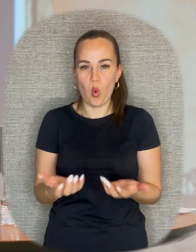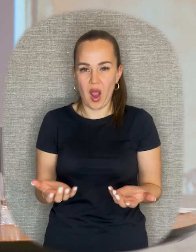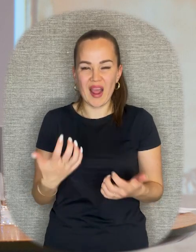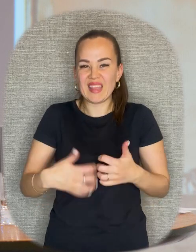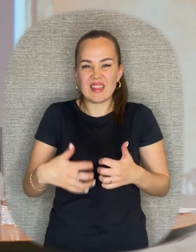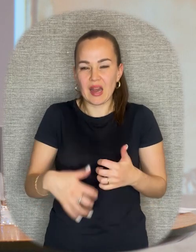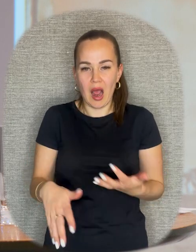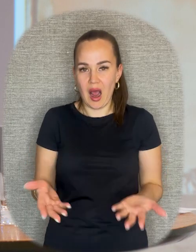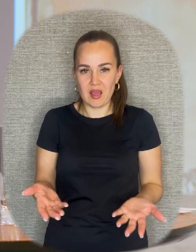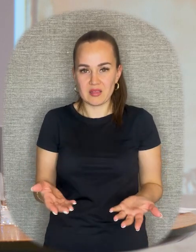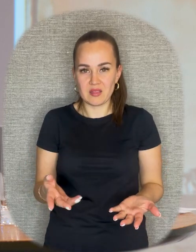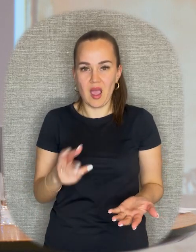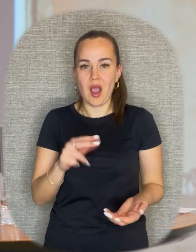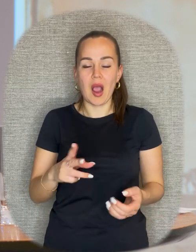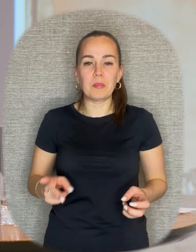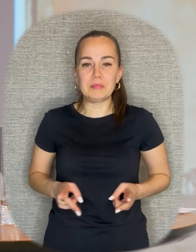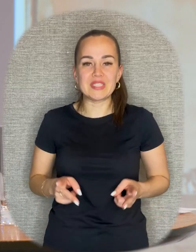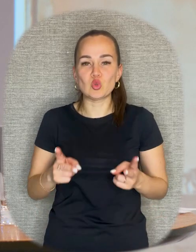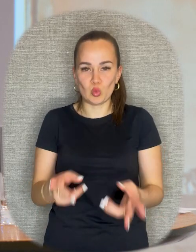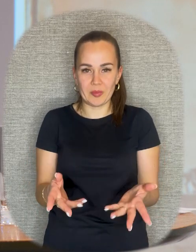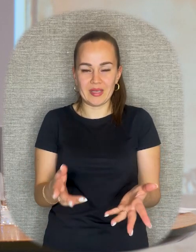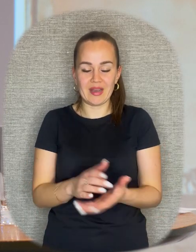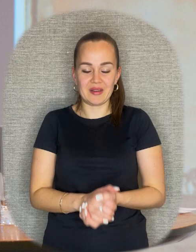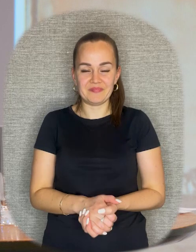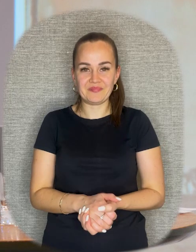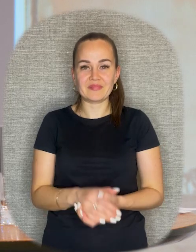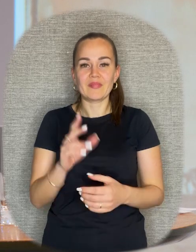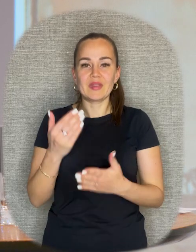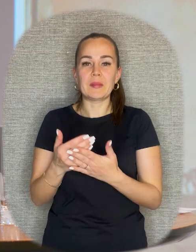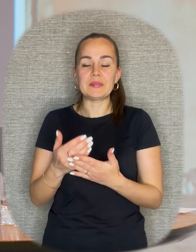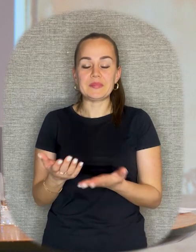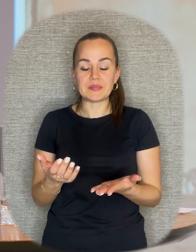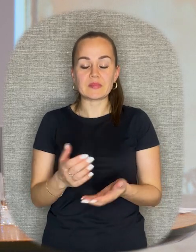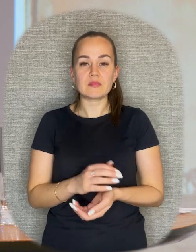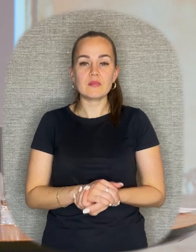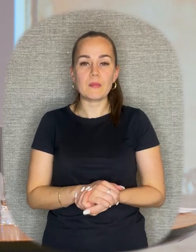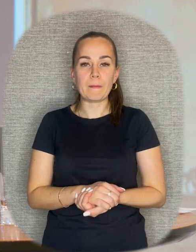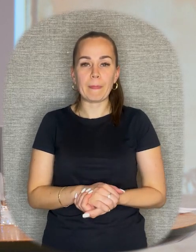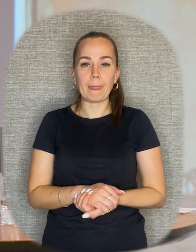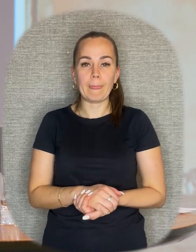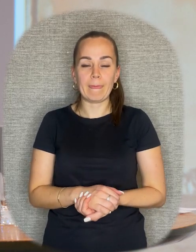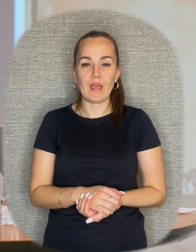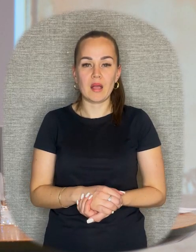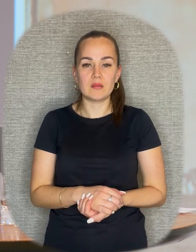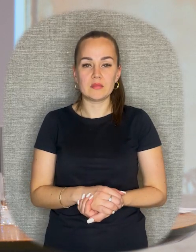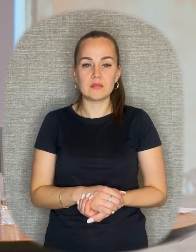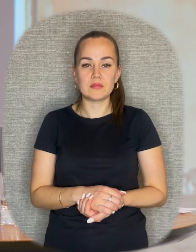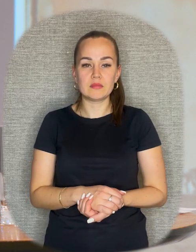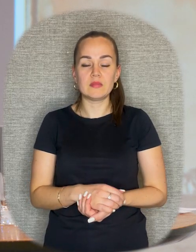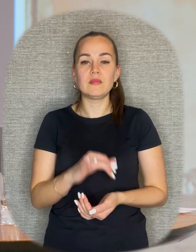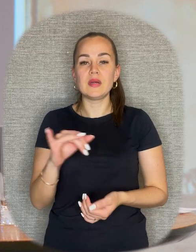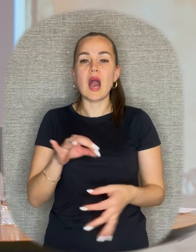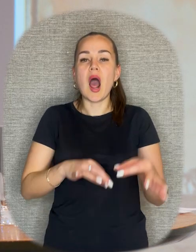чепуха подобная собирательно типу преступника ламбро получаемого путём фотографирования на одну пластинку лиц